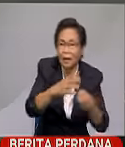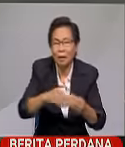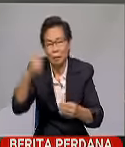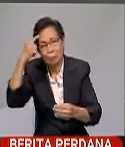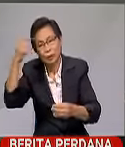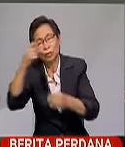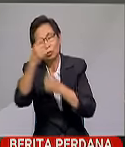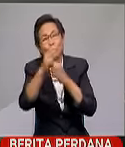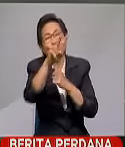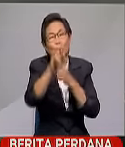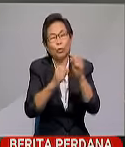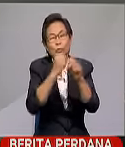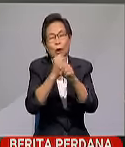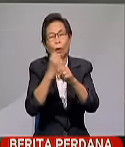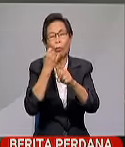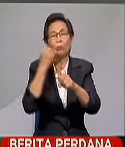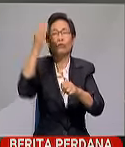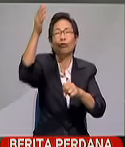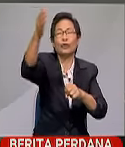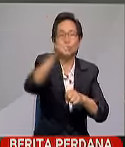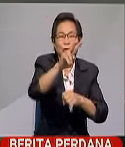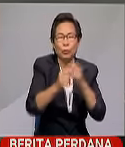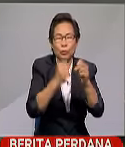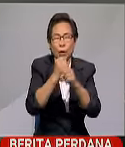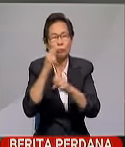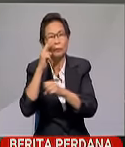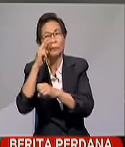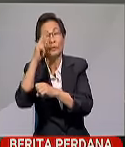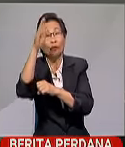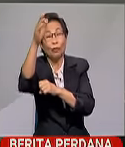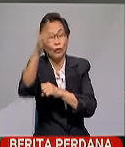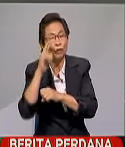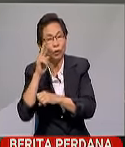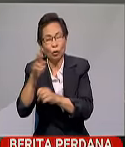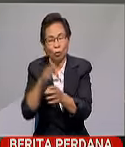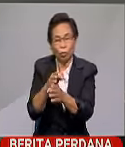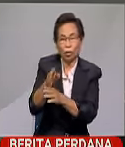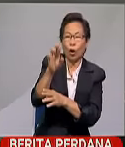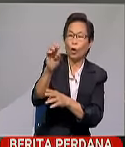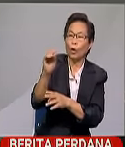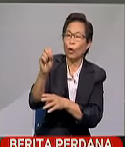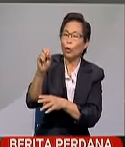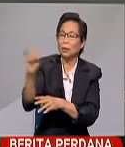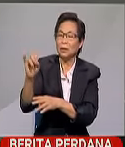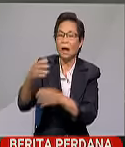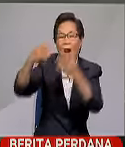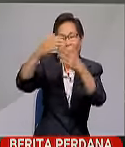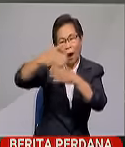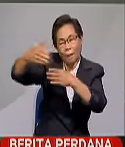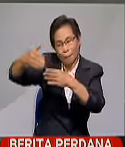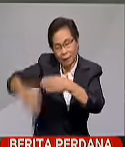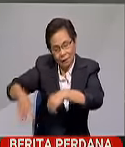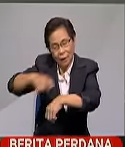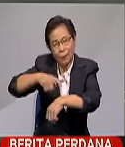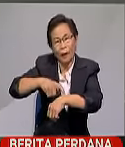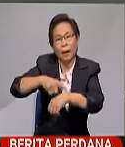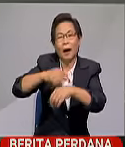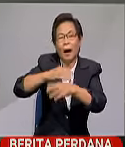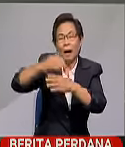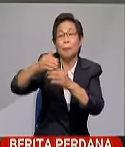Imagine 20 tahun yang akan datang bila diorang lihat career Valentino Rossi, dia menghabiskan career dengan tim Petronas